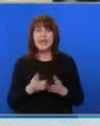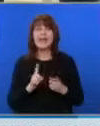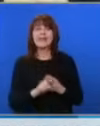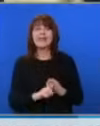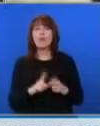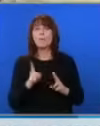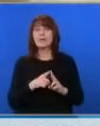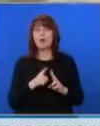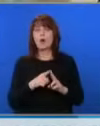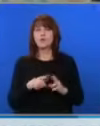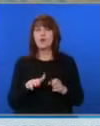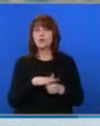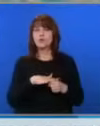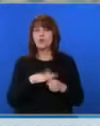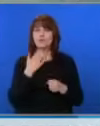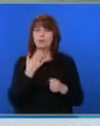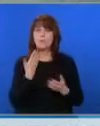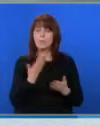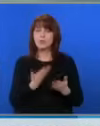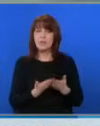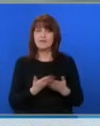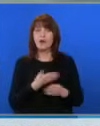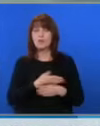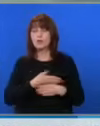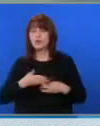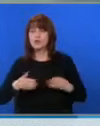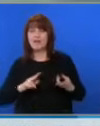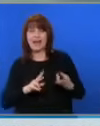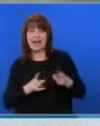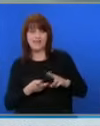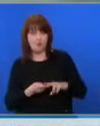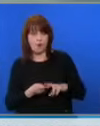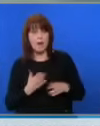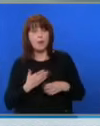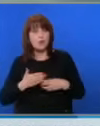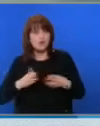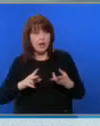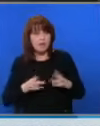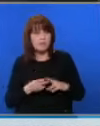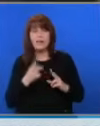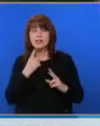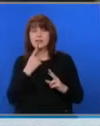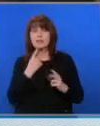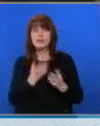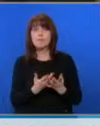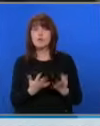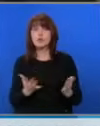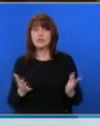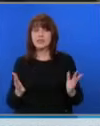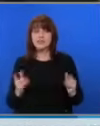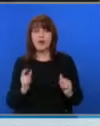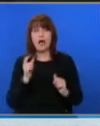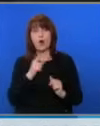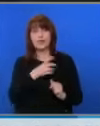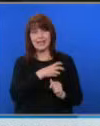Петков основно постави акцент върху продължаване на реформите и то продължаване на реформите с осигуряване на мнозинство именно